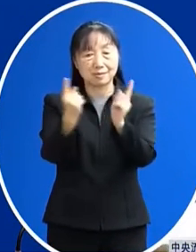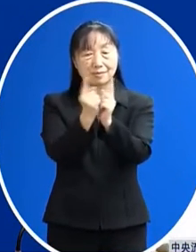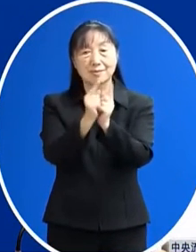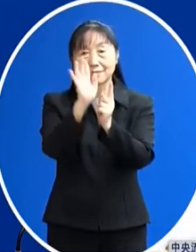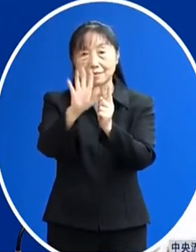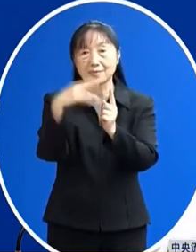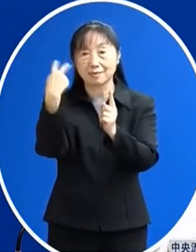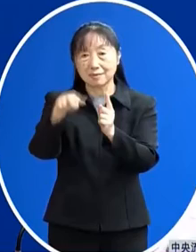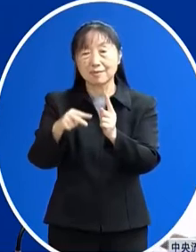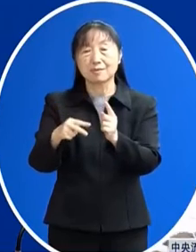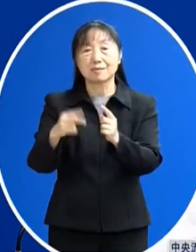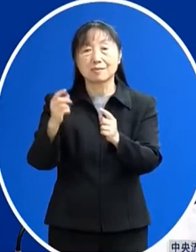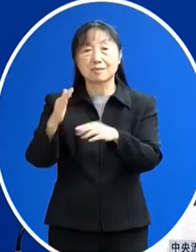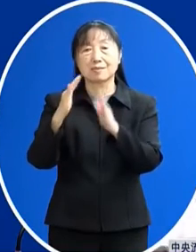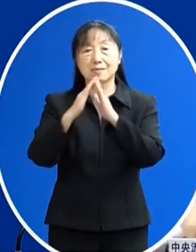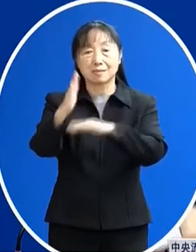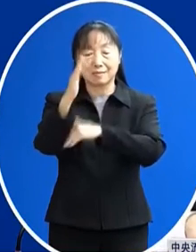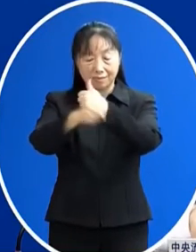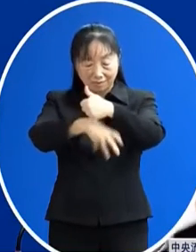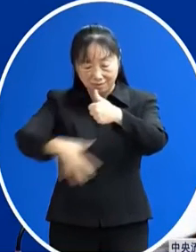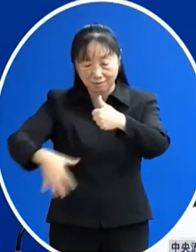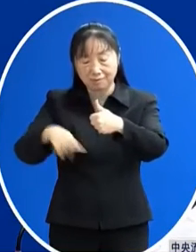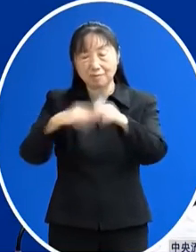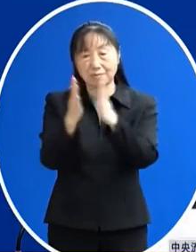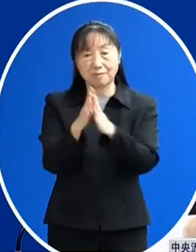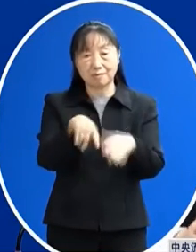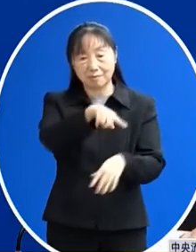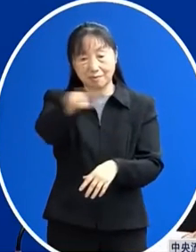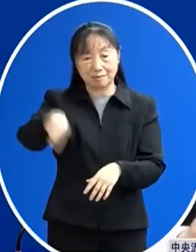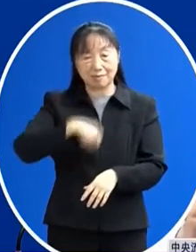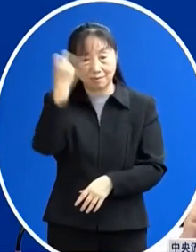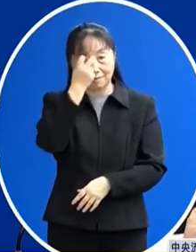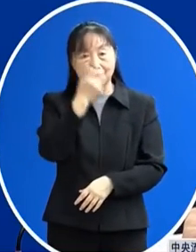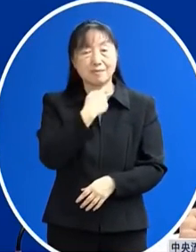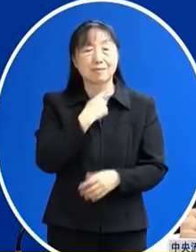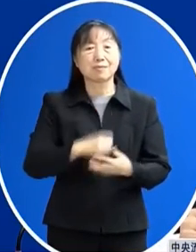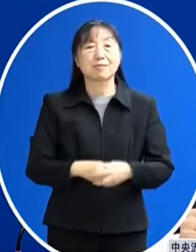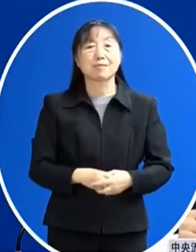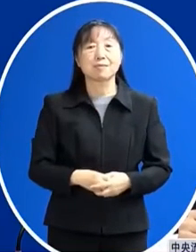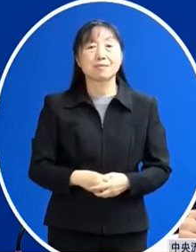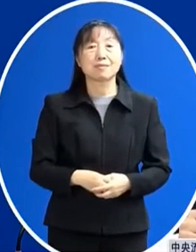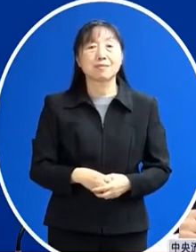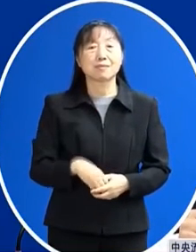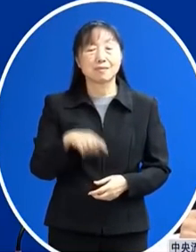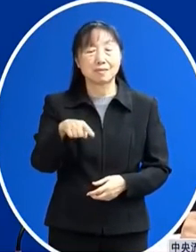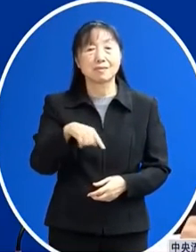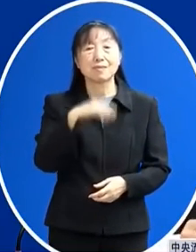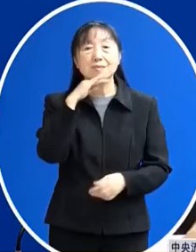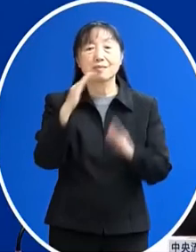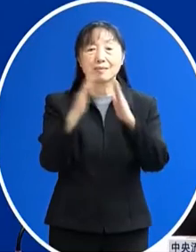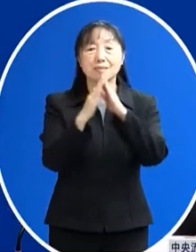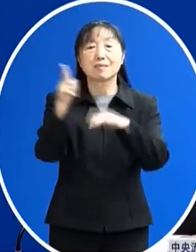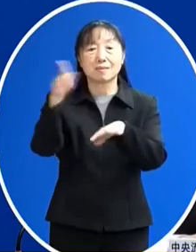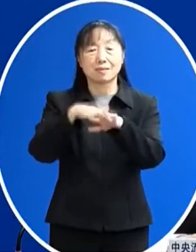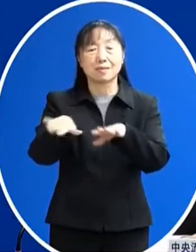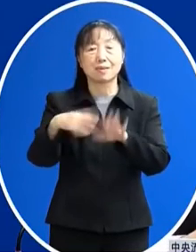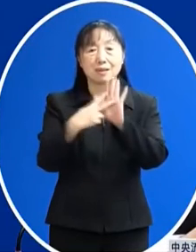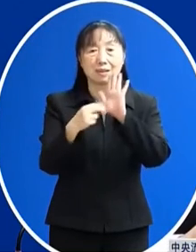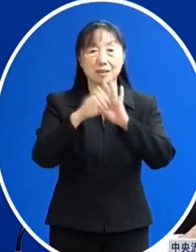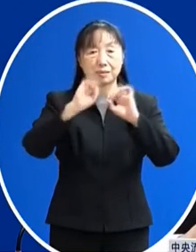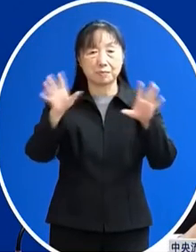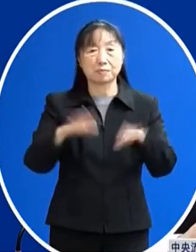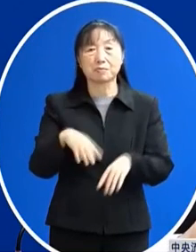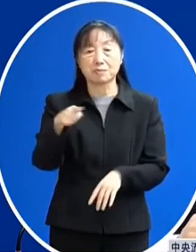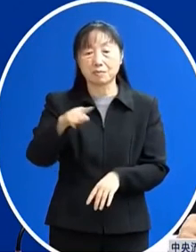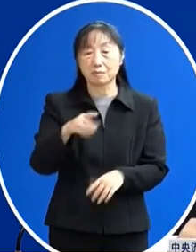个市府里头的员工会进行一个普筛的情形，那这部分会再由桃园这边来说明。那他们的感染源目前还